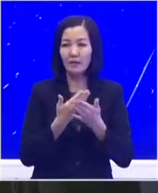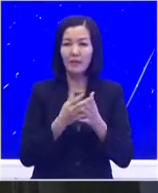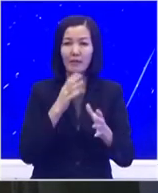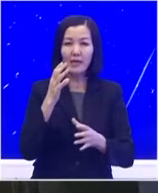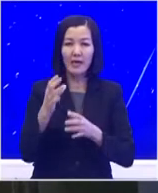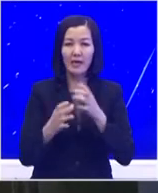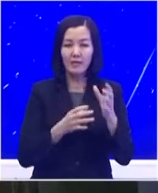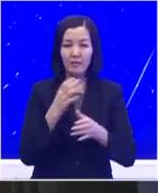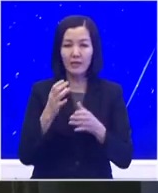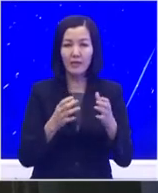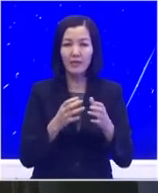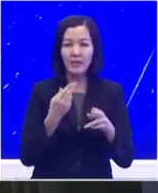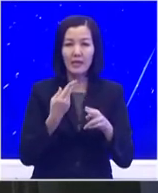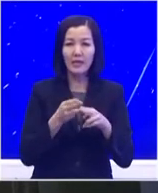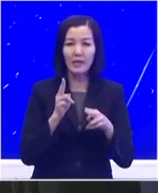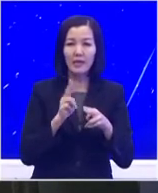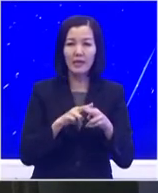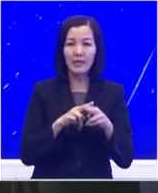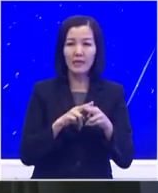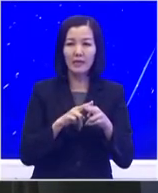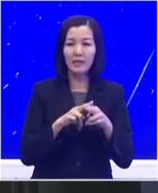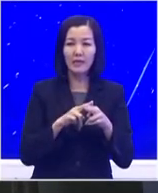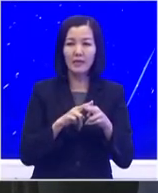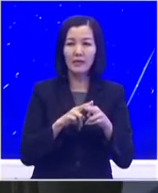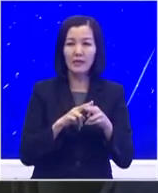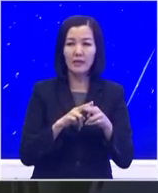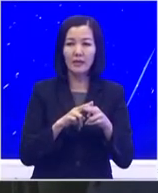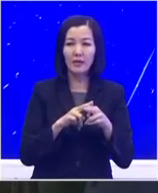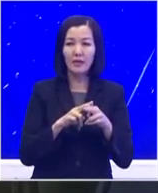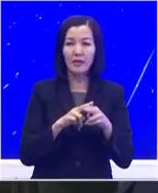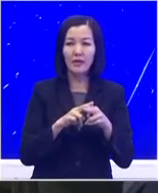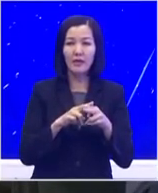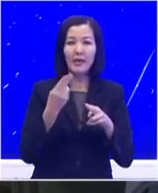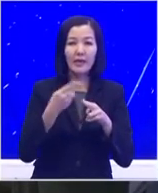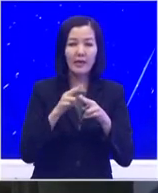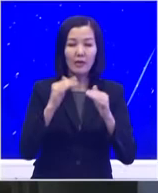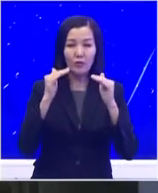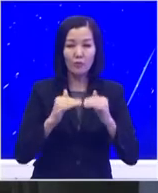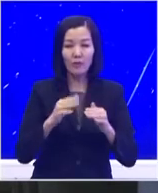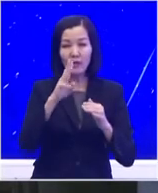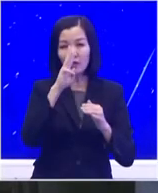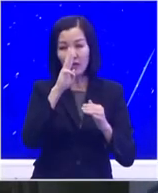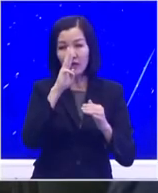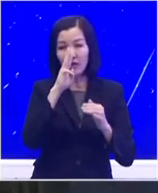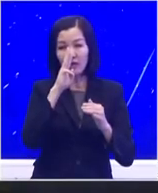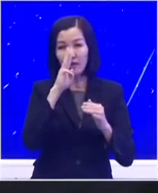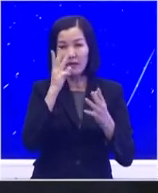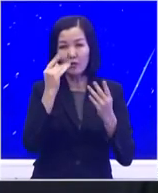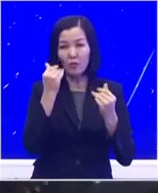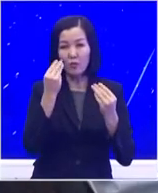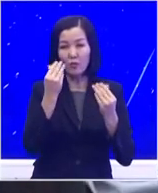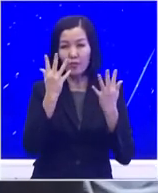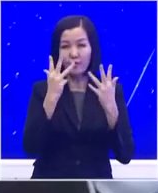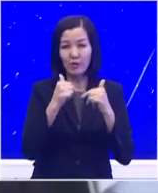әлемде оны индекс келтсі деген бар, сомен салыстырады. Ол елдегі ең төменгі жалақының мөлшері, но